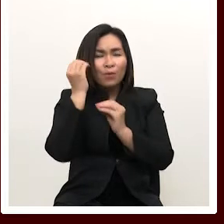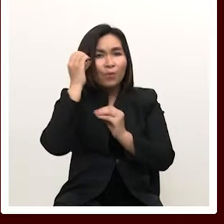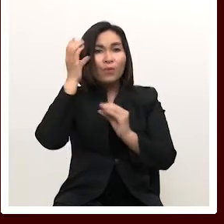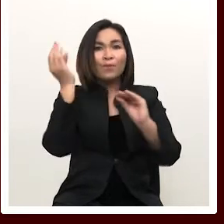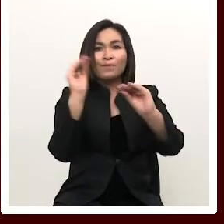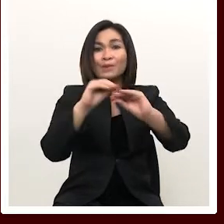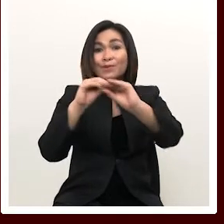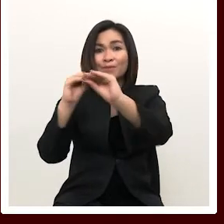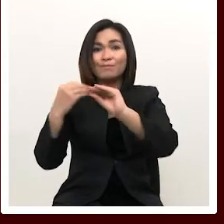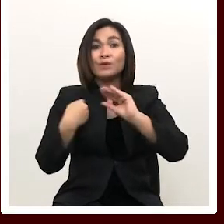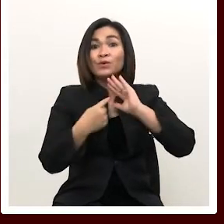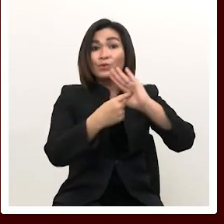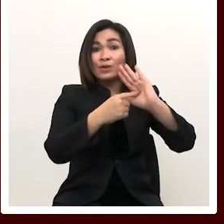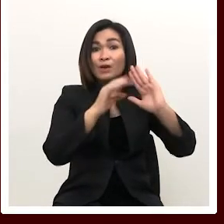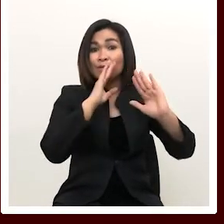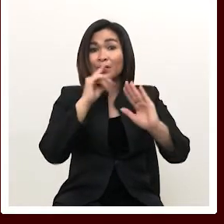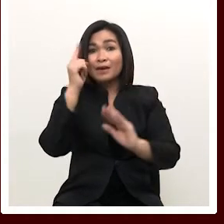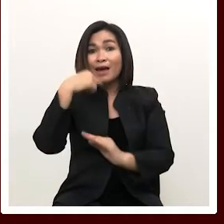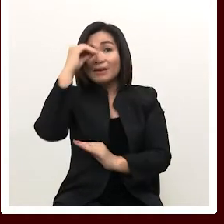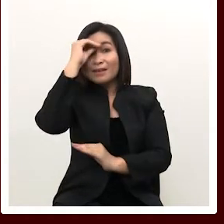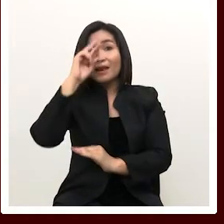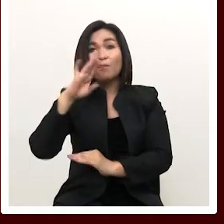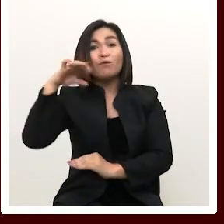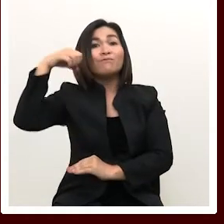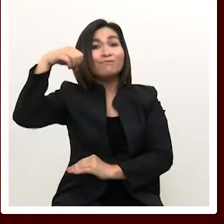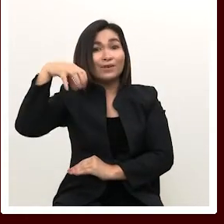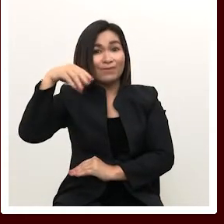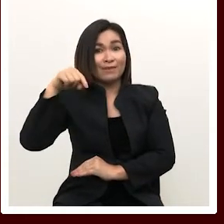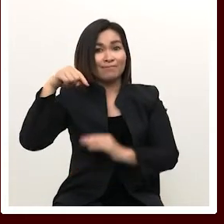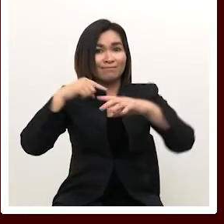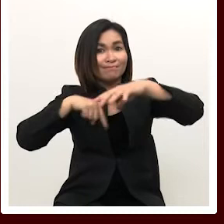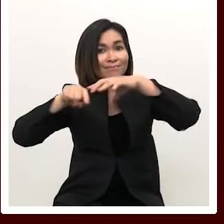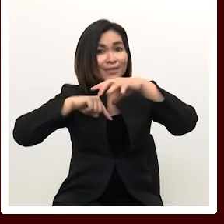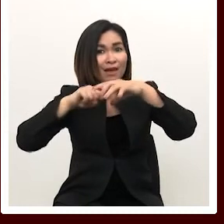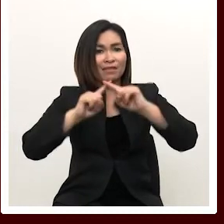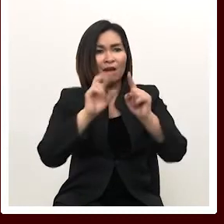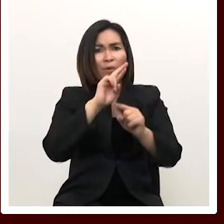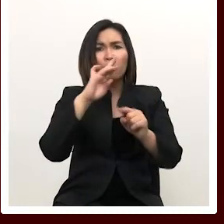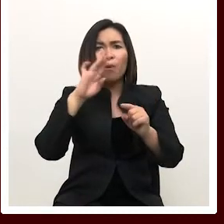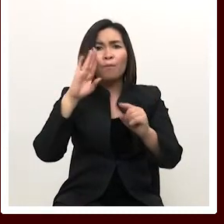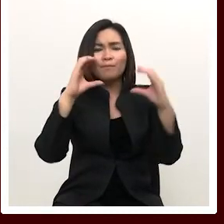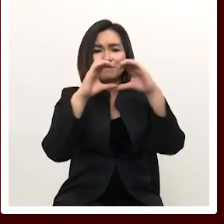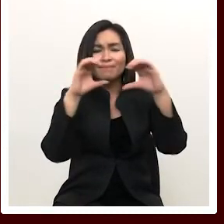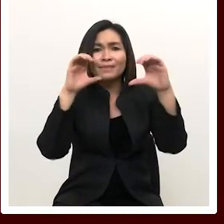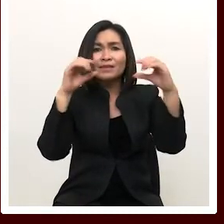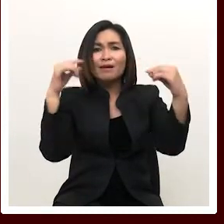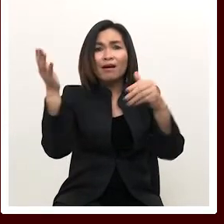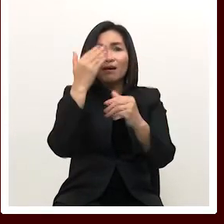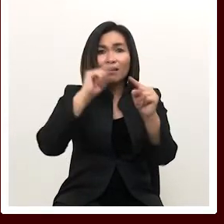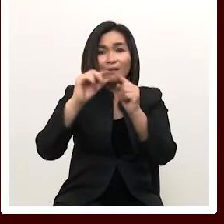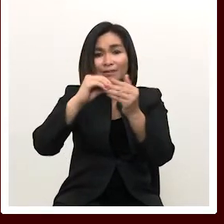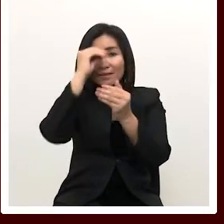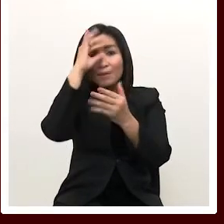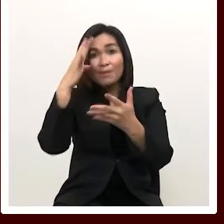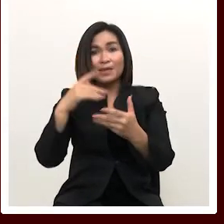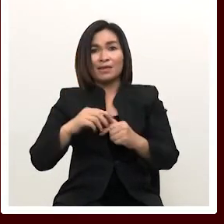แต่ปรากฏว่าบริษัทเราสอนให้เขาเด็กความรู้มากขึ้นยกตัวอย่างง่ายๆเขาจบเรียนในระบบไฟฟ้ามานะครับในอาคารแต่ระบบ